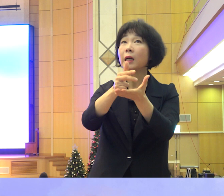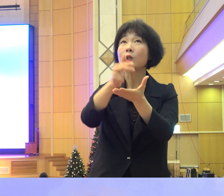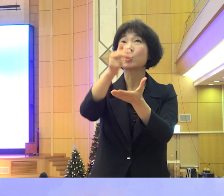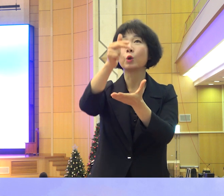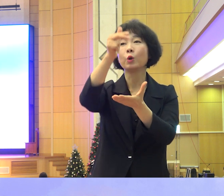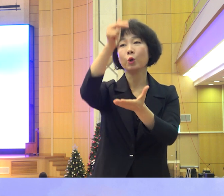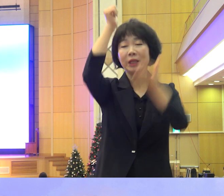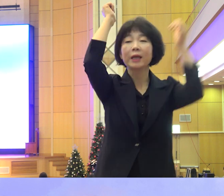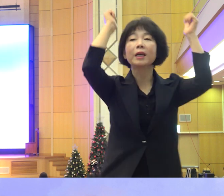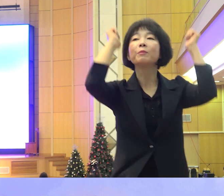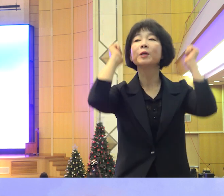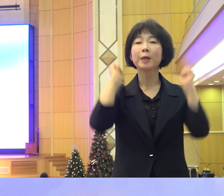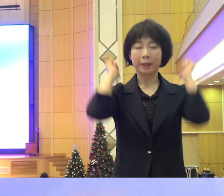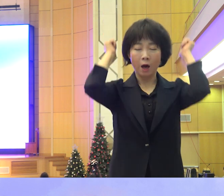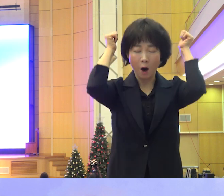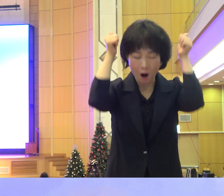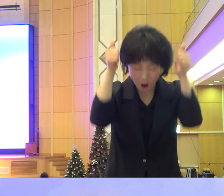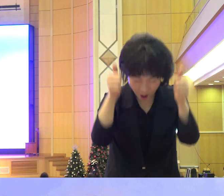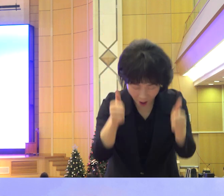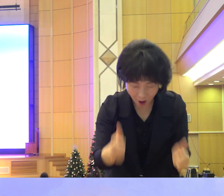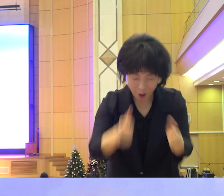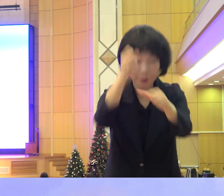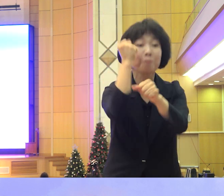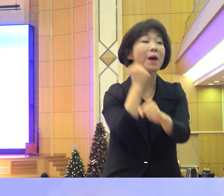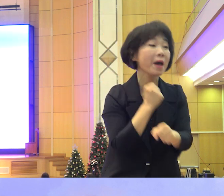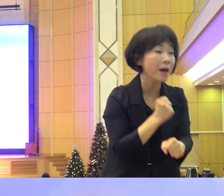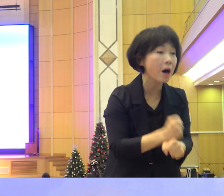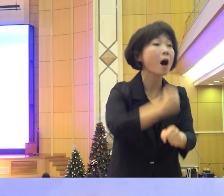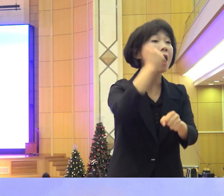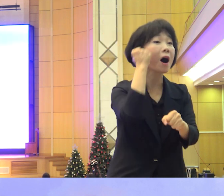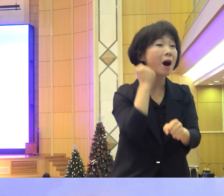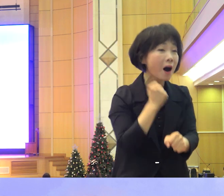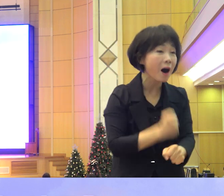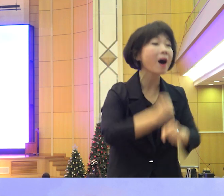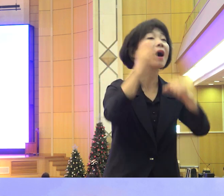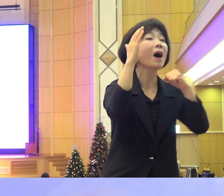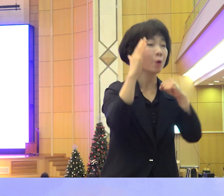찬양하오니 주님을